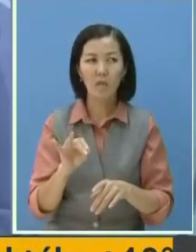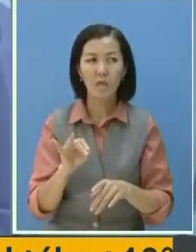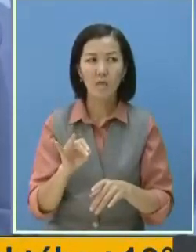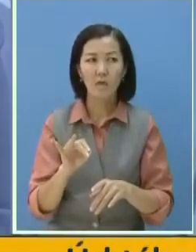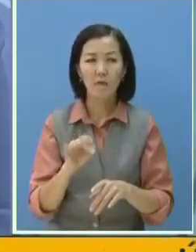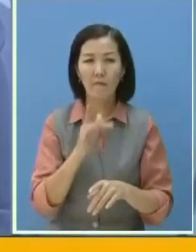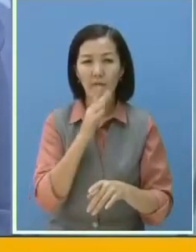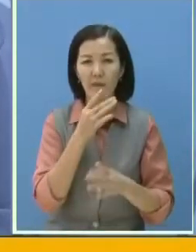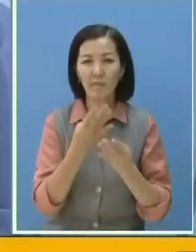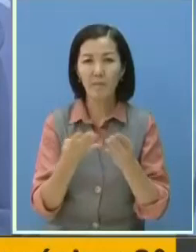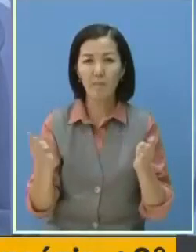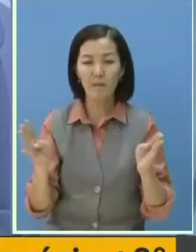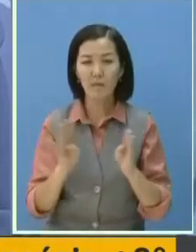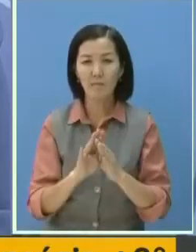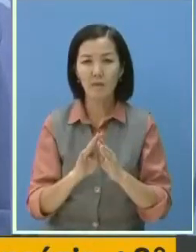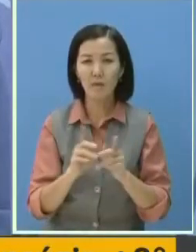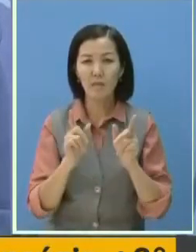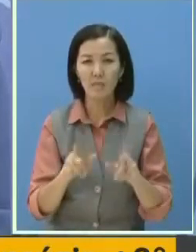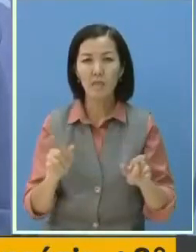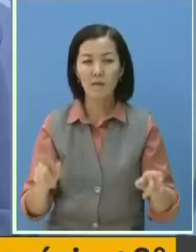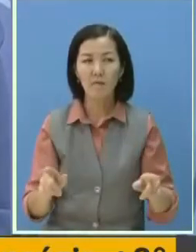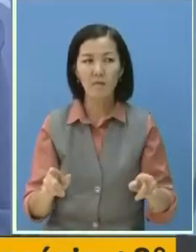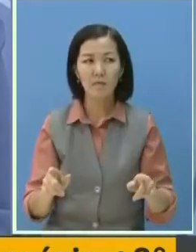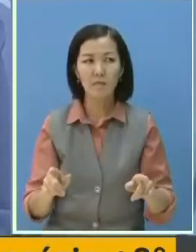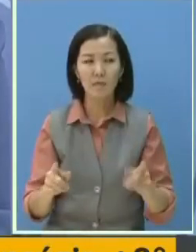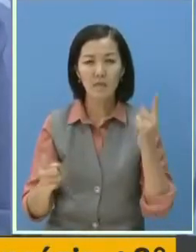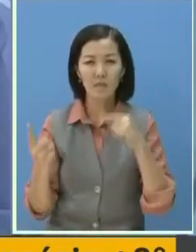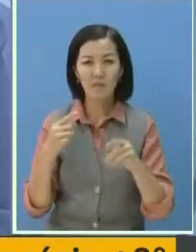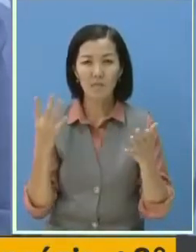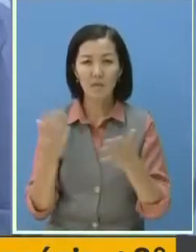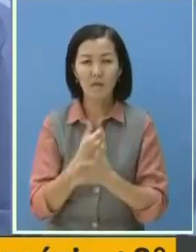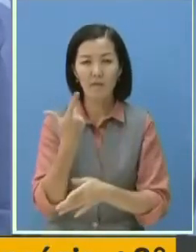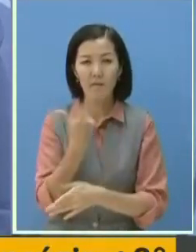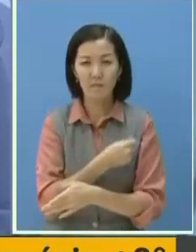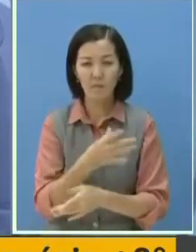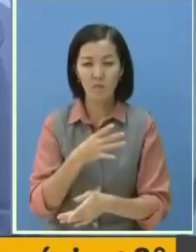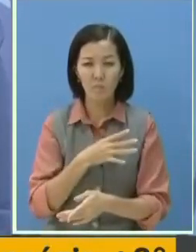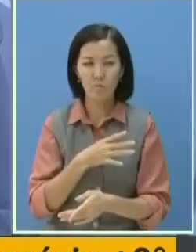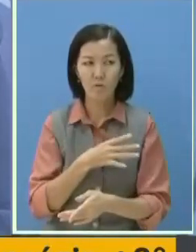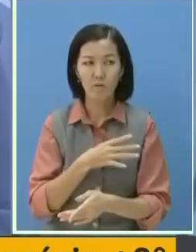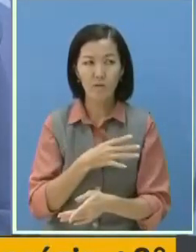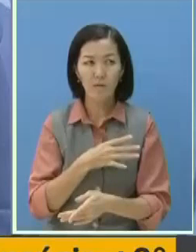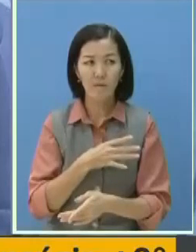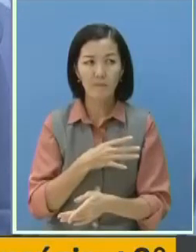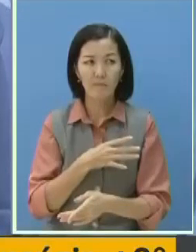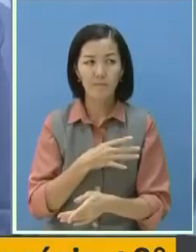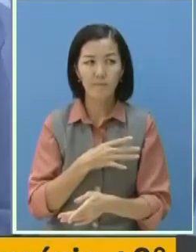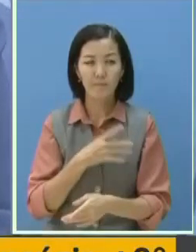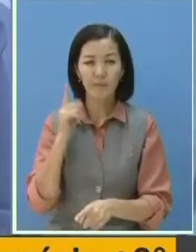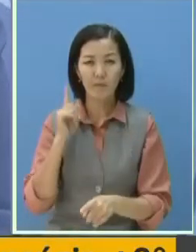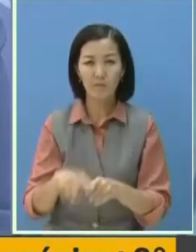пандемии человечество изобрело вакцины. Ну, наша жизнь, она, вы знаете, какие у нас сейчас